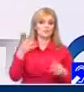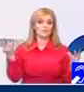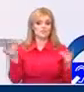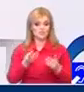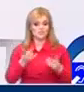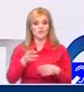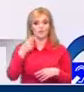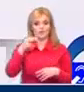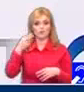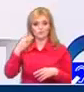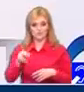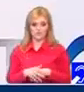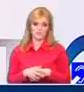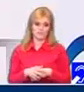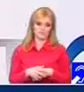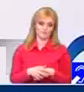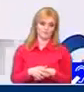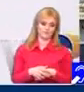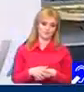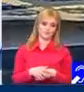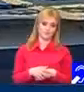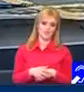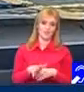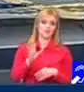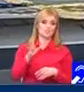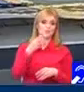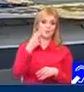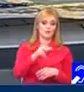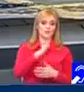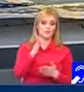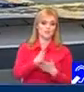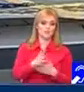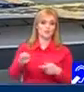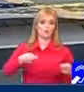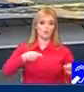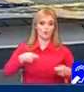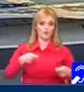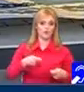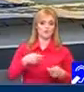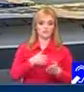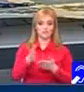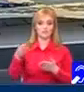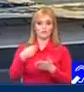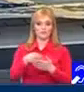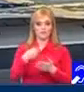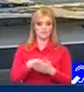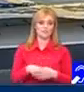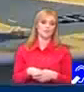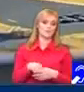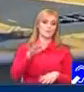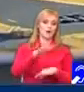încă îmbunătățiri substanțiale în conținut. Cel mai bine stăm la capitolul guvernanță în sectorul financiar-bancar, acolo